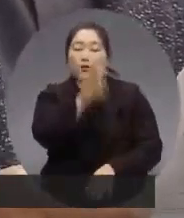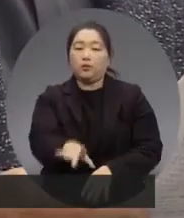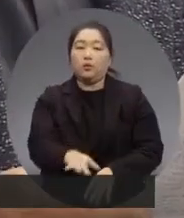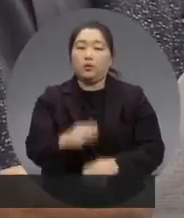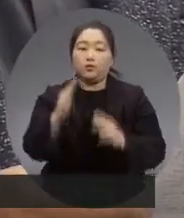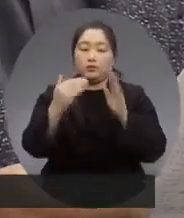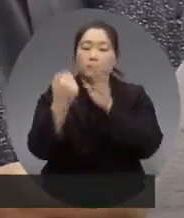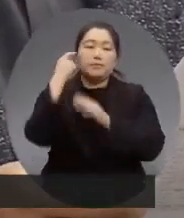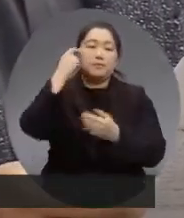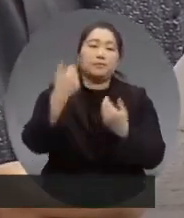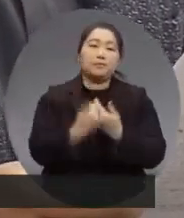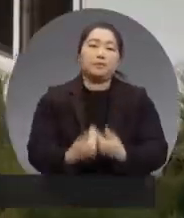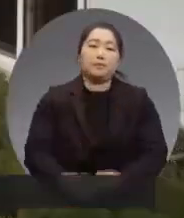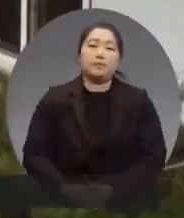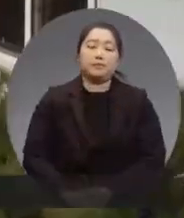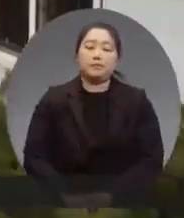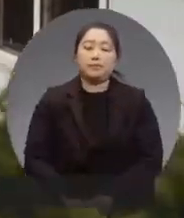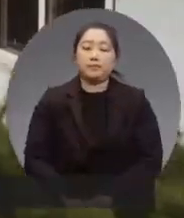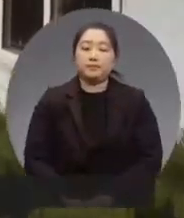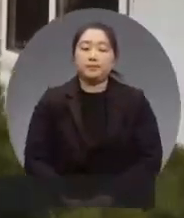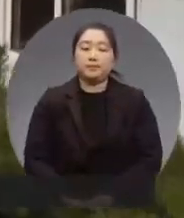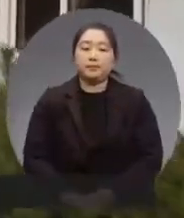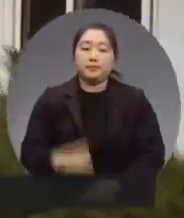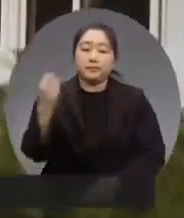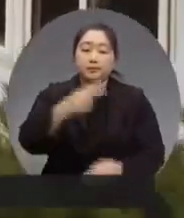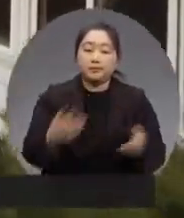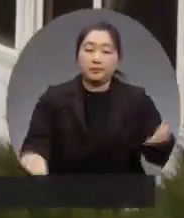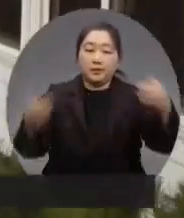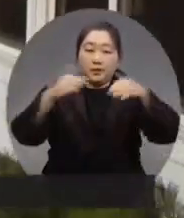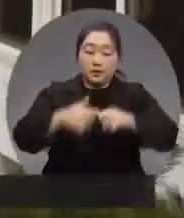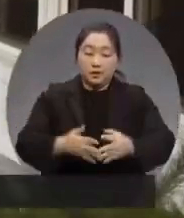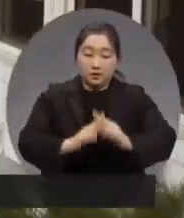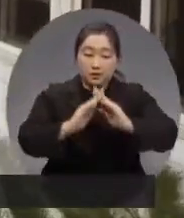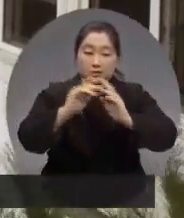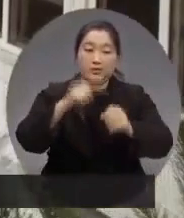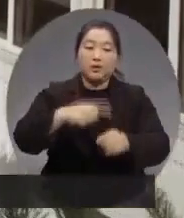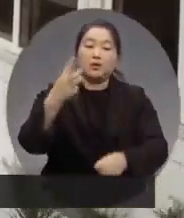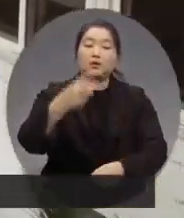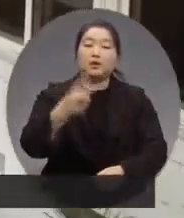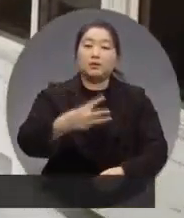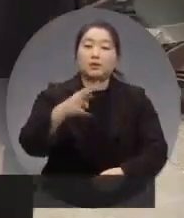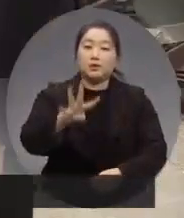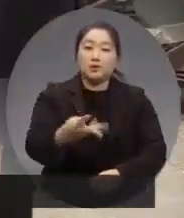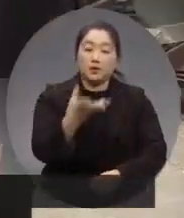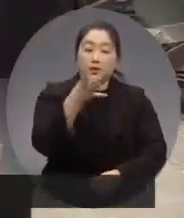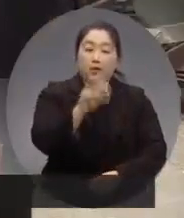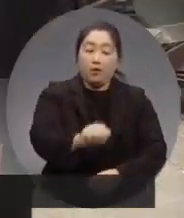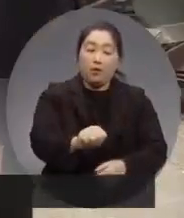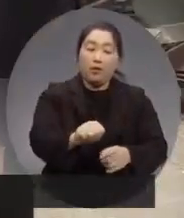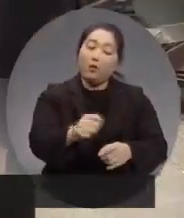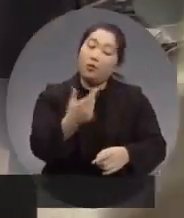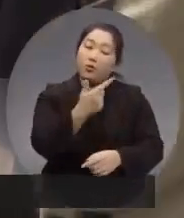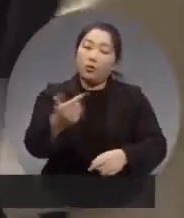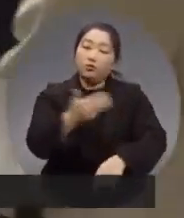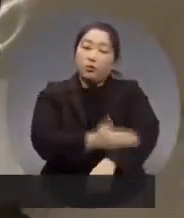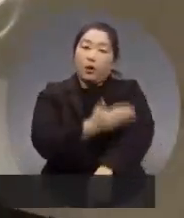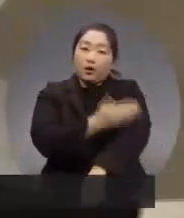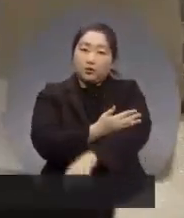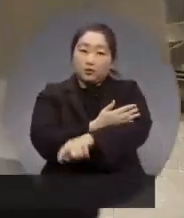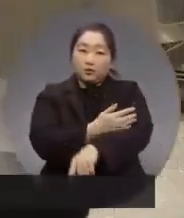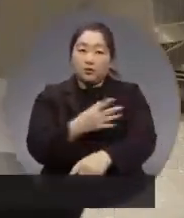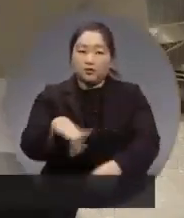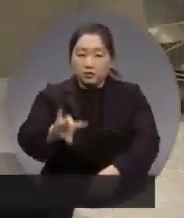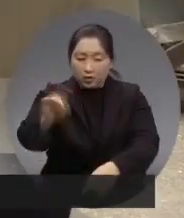철거를 반대하고 있습니다. 또 시청사 건립을 위해 3,400억 원이라는 비용은 너무 과하다며